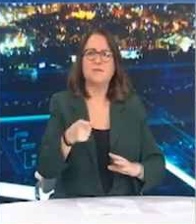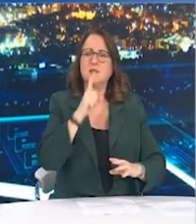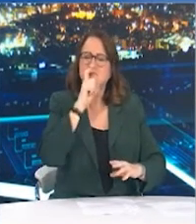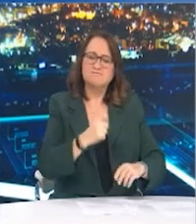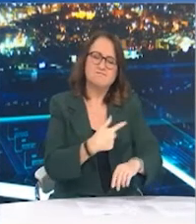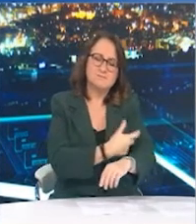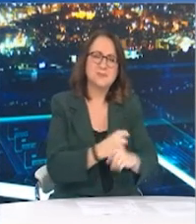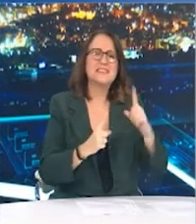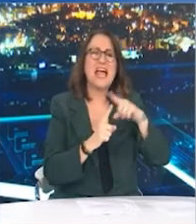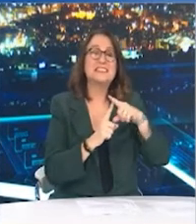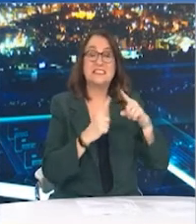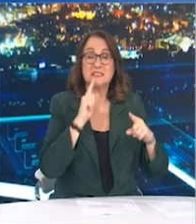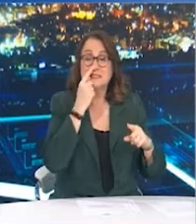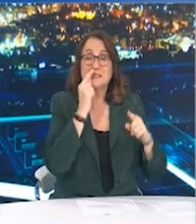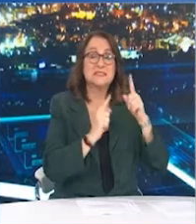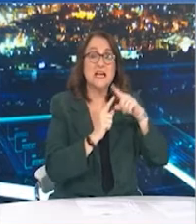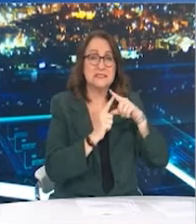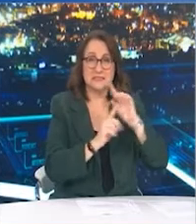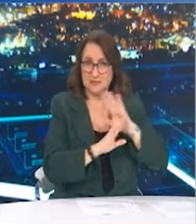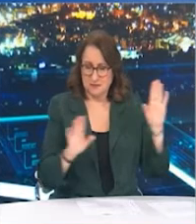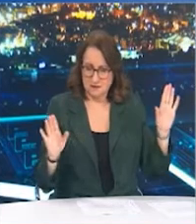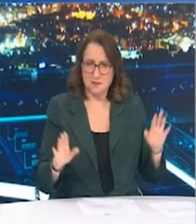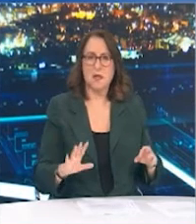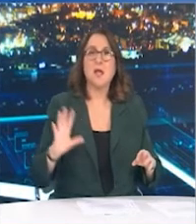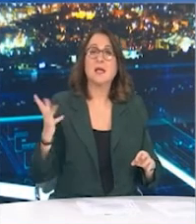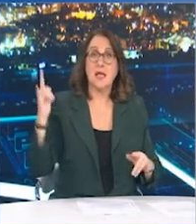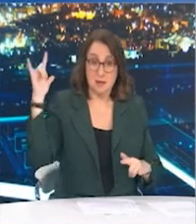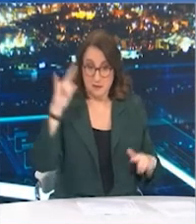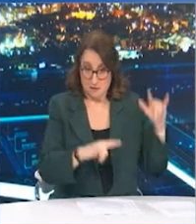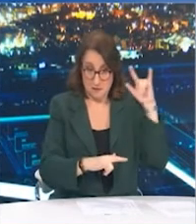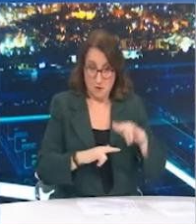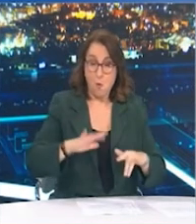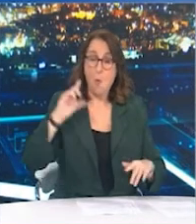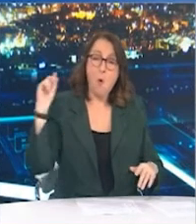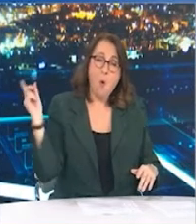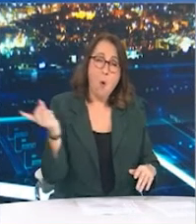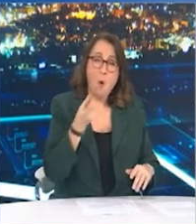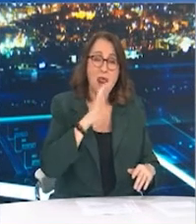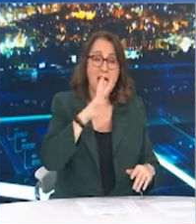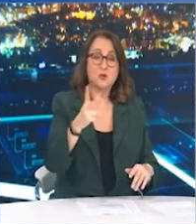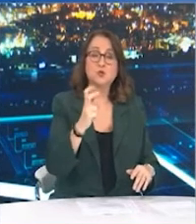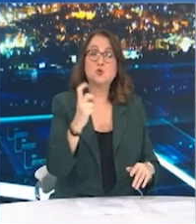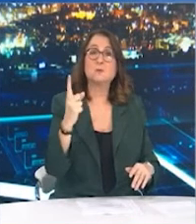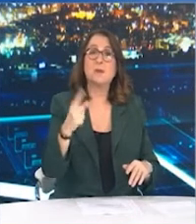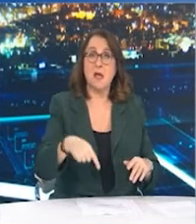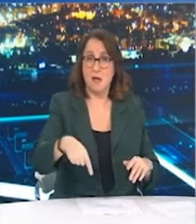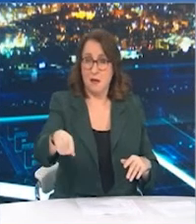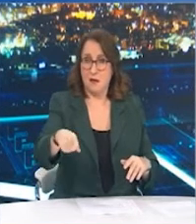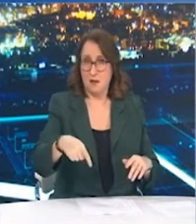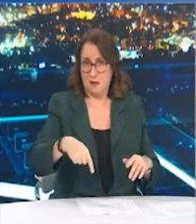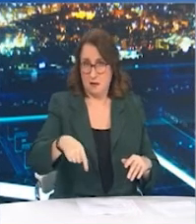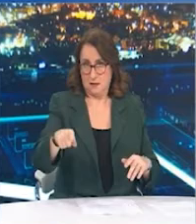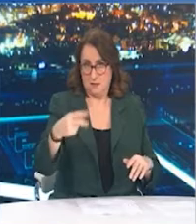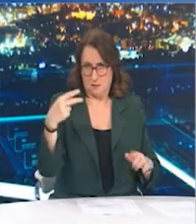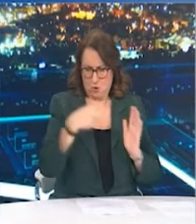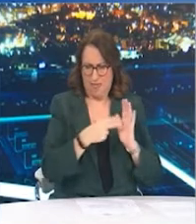ότι όλοι οι επιβάτες που εισέρχονται στη χώρα μας έως και την 21η Ιανουαρίου του 2021 από οποιοδήποτε κράτο της αλλοδαπής, συμπεριλαμβανομένων